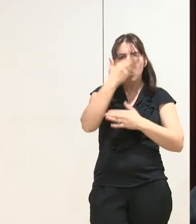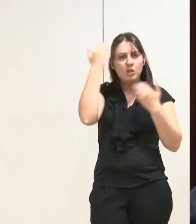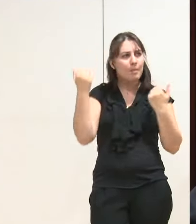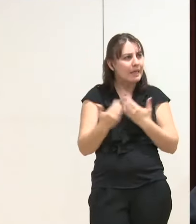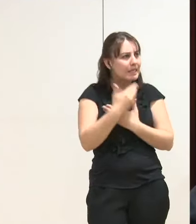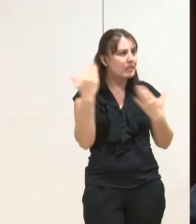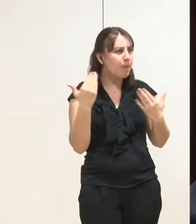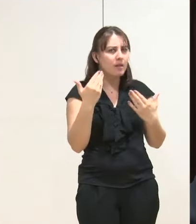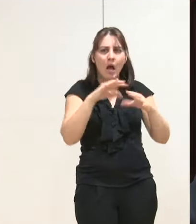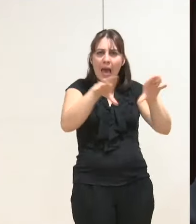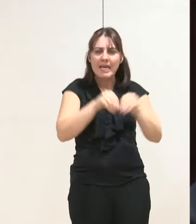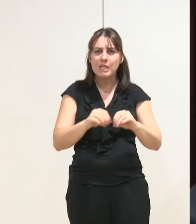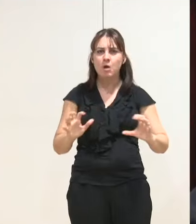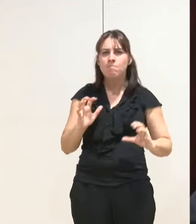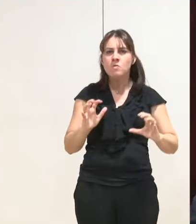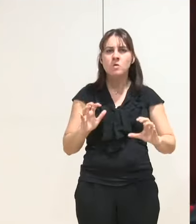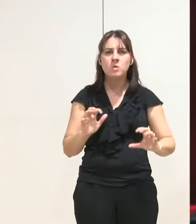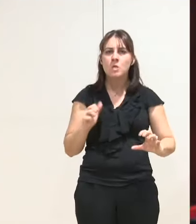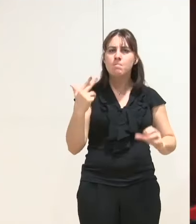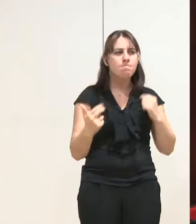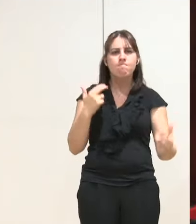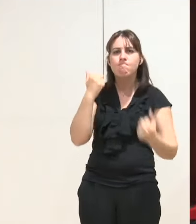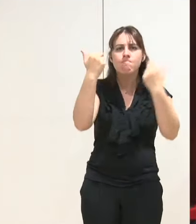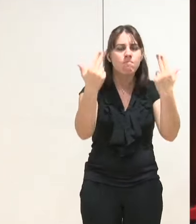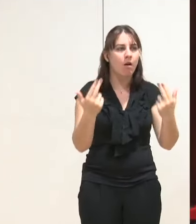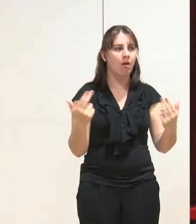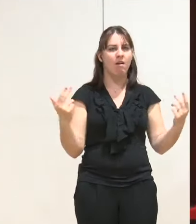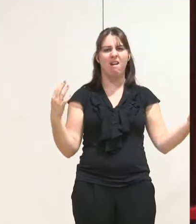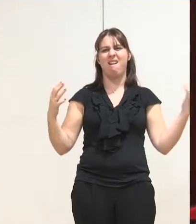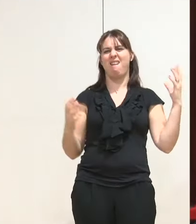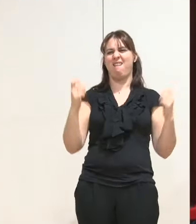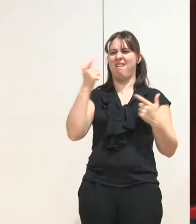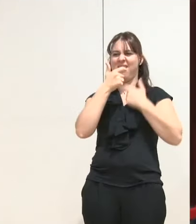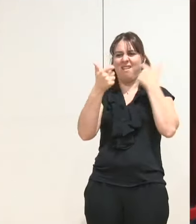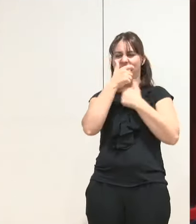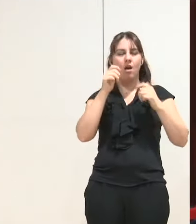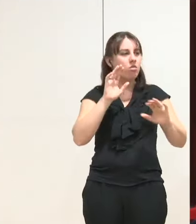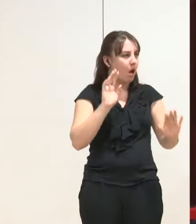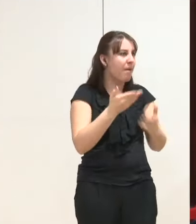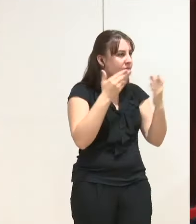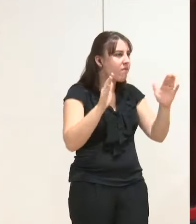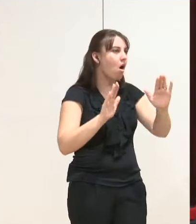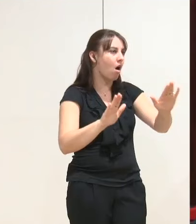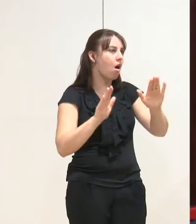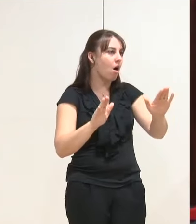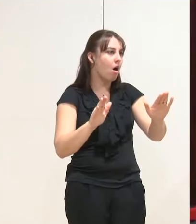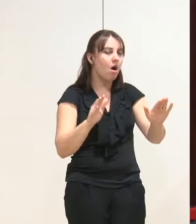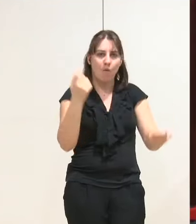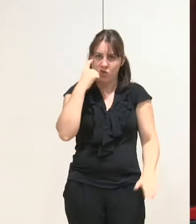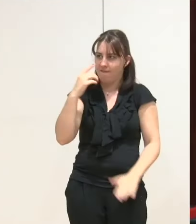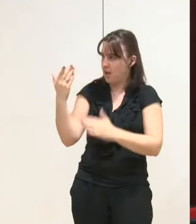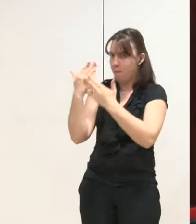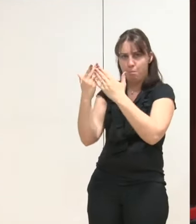à cran là non mais attendez moi je vous pose une question sur attendez vous avez bien vu ce qui s'est